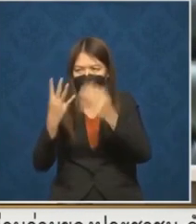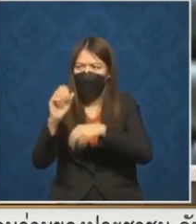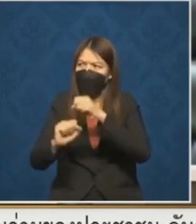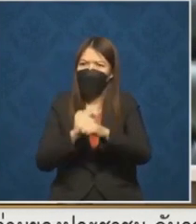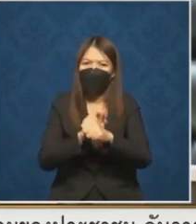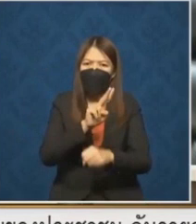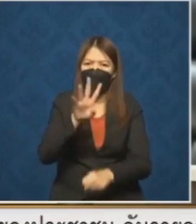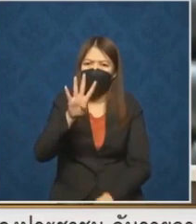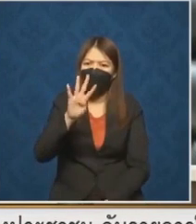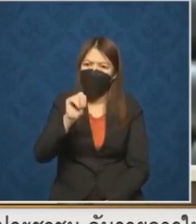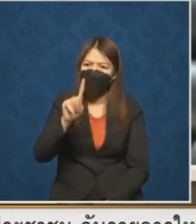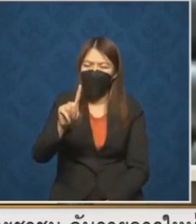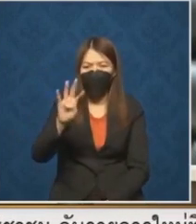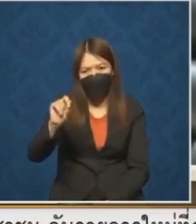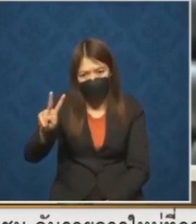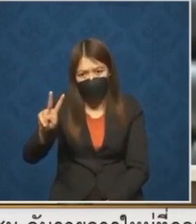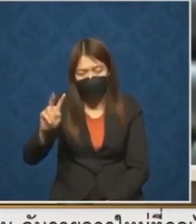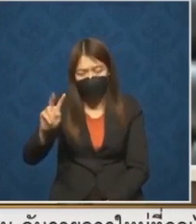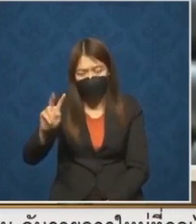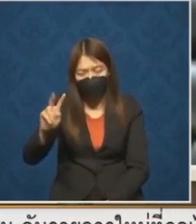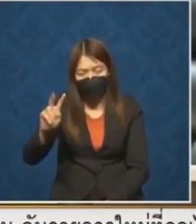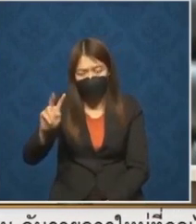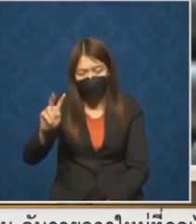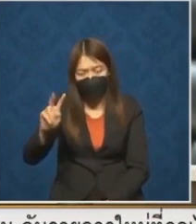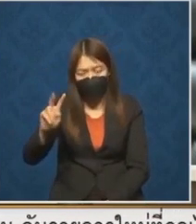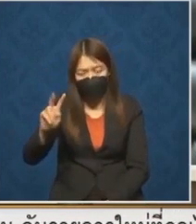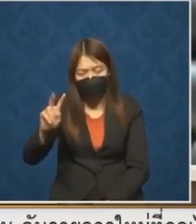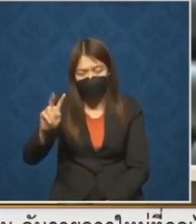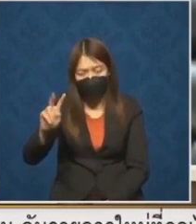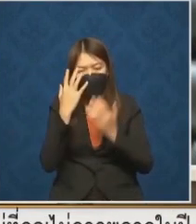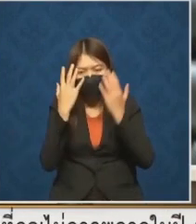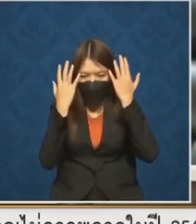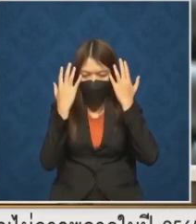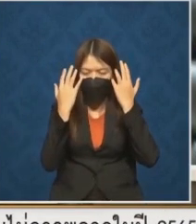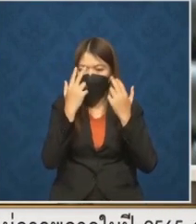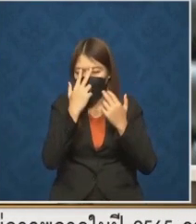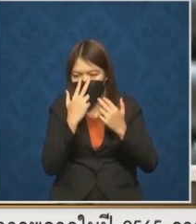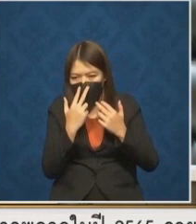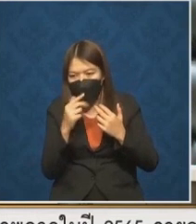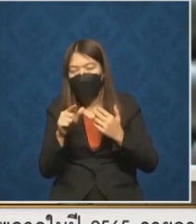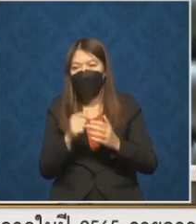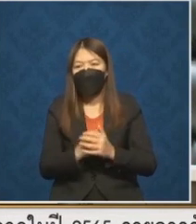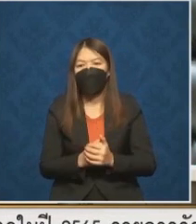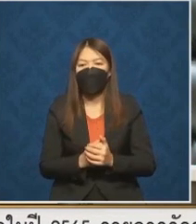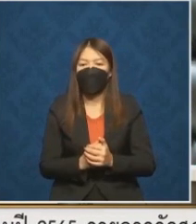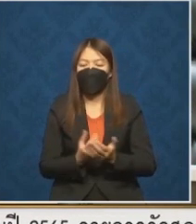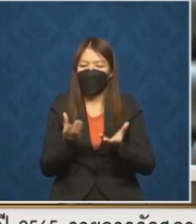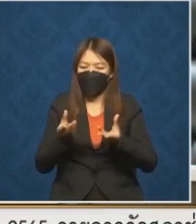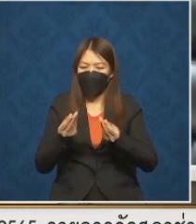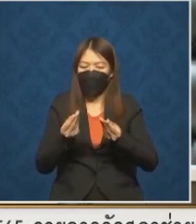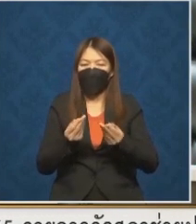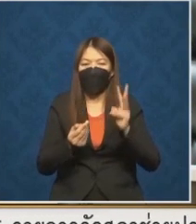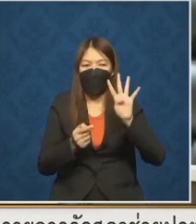หลงจากประกาศเขตอุธยานก็มีเสียงร้องล่างมเลยว่ามีที่ดิน 4.